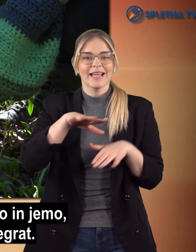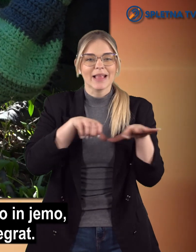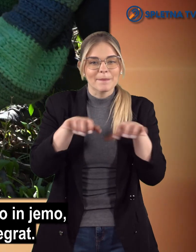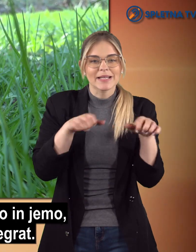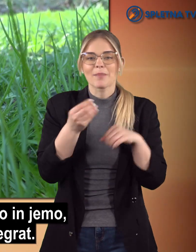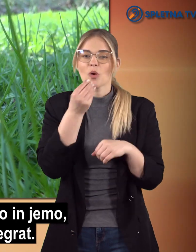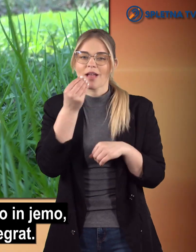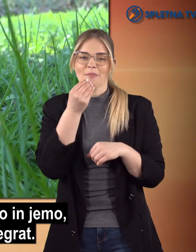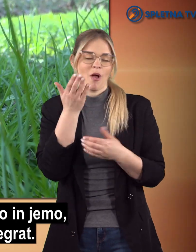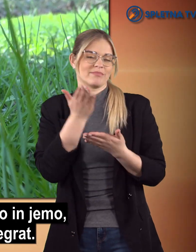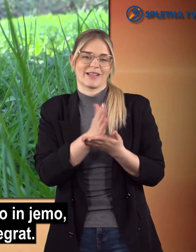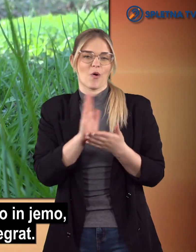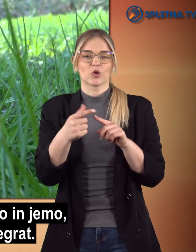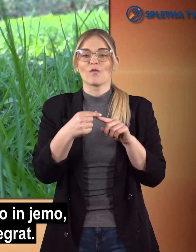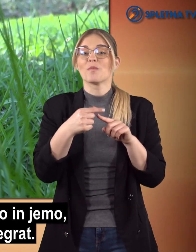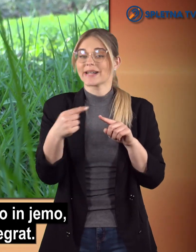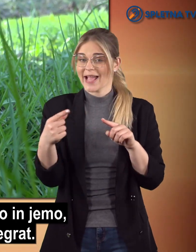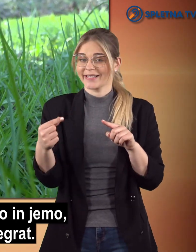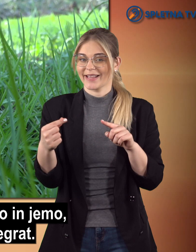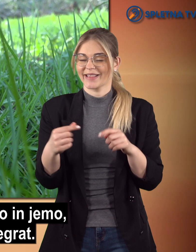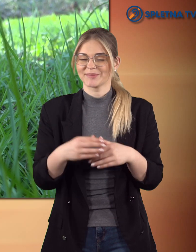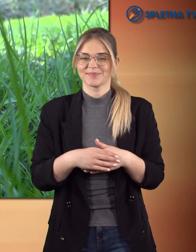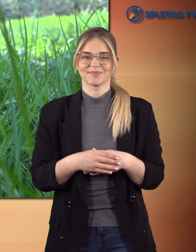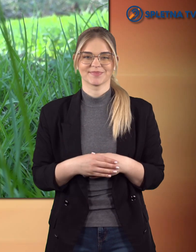jemo, je zagotovo regrat.